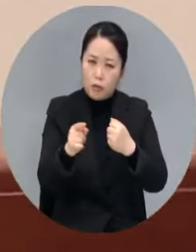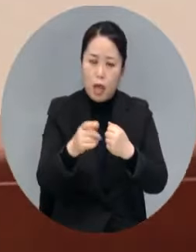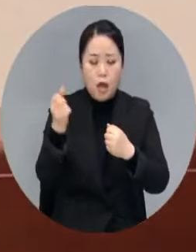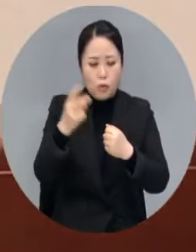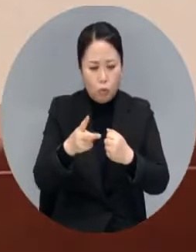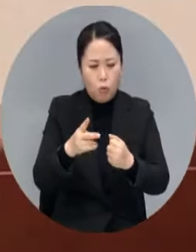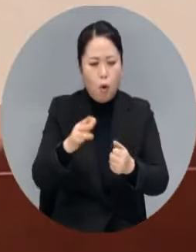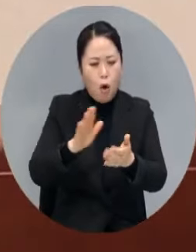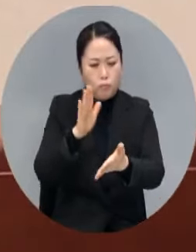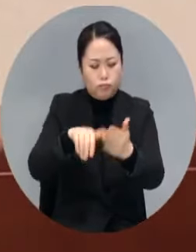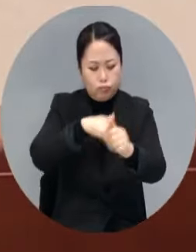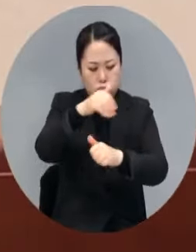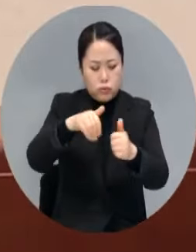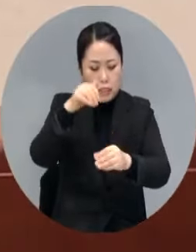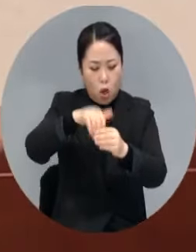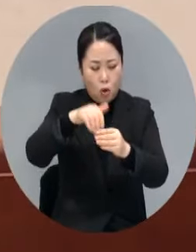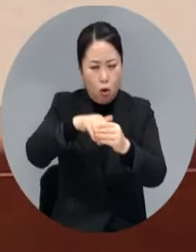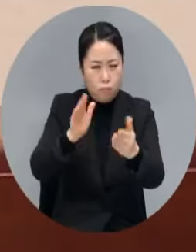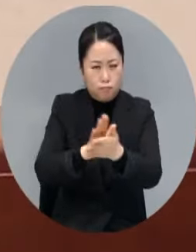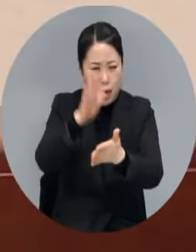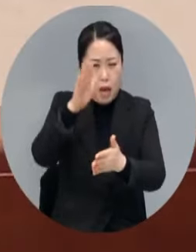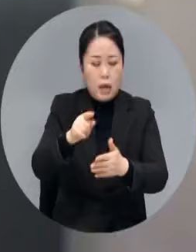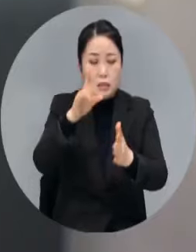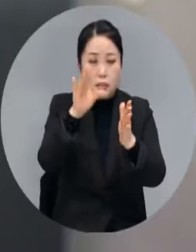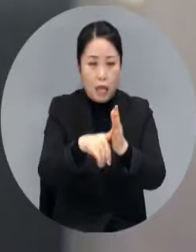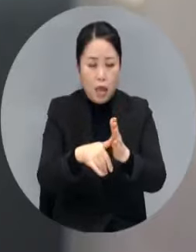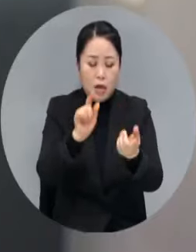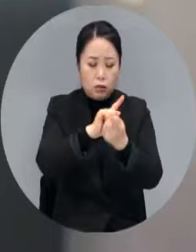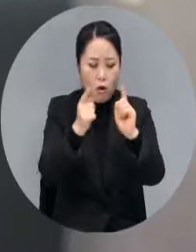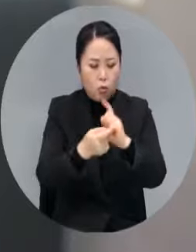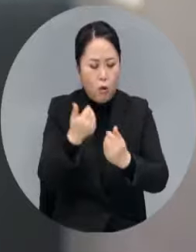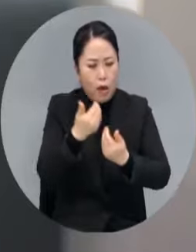또다시 과열될 경우 상공인들 사이에 감정의 골이